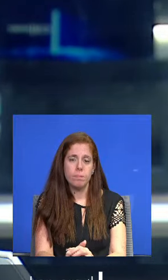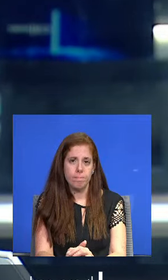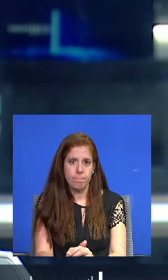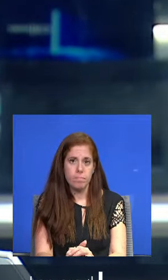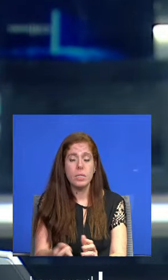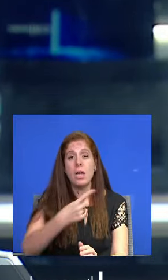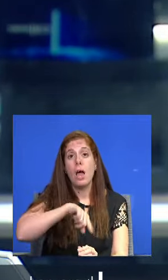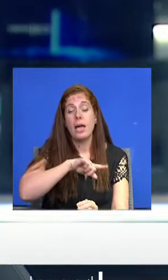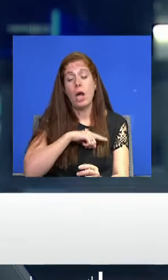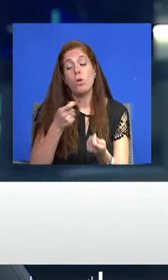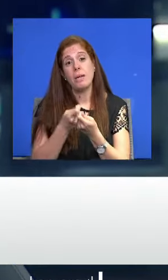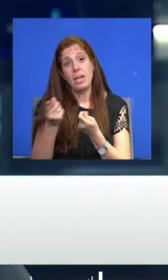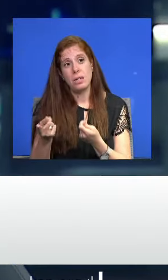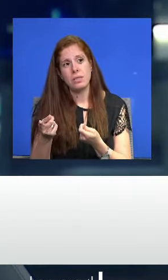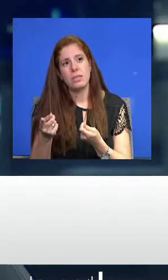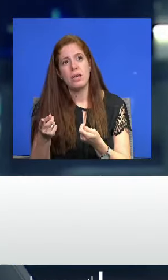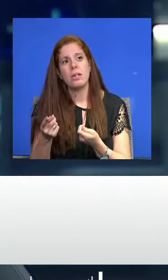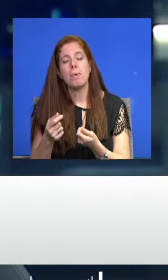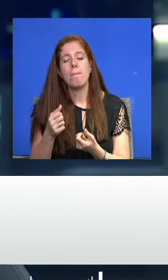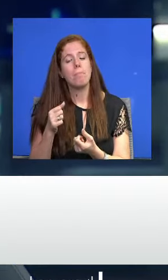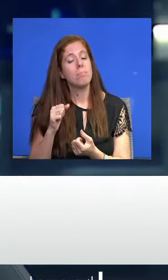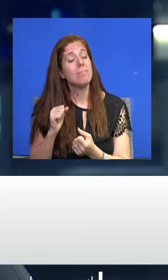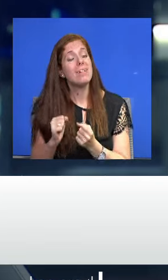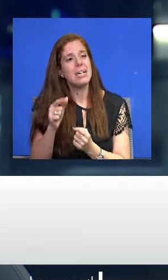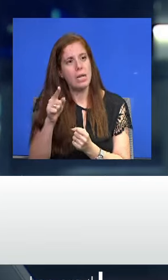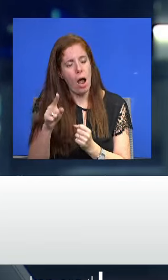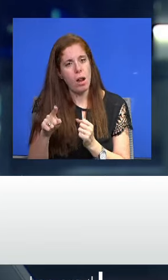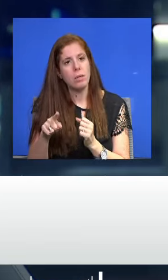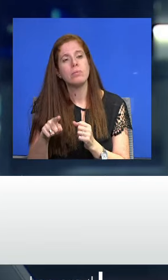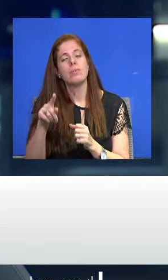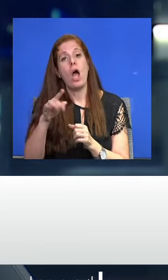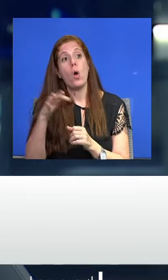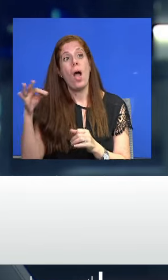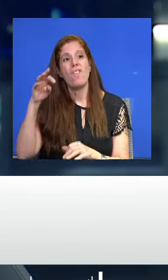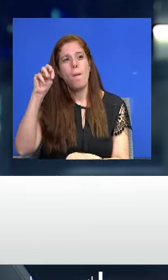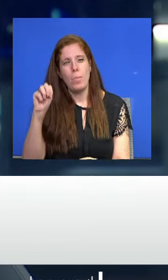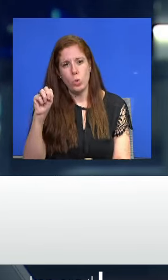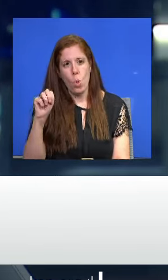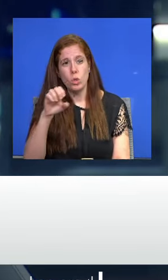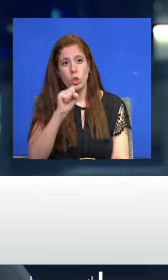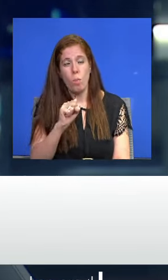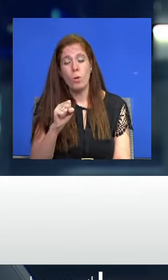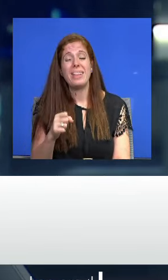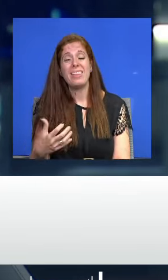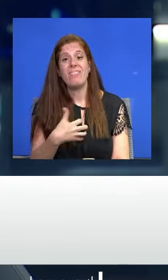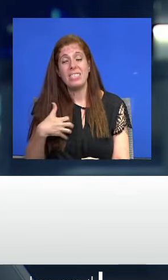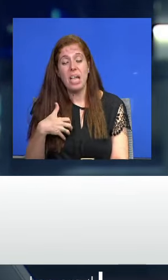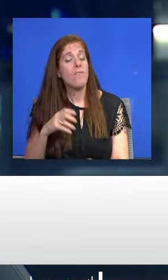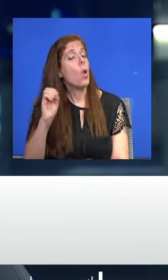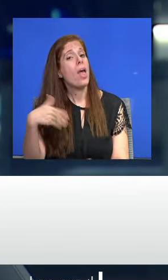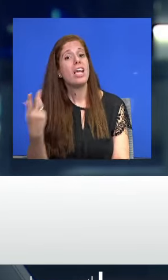אנחנו עם העניין הזה, מכה לנבחרת ישראל בכדורגל, הכוכב מנור סולומון נפצע באימון ויעדר משני המשחקים